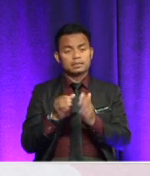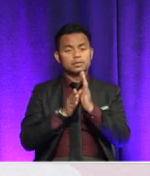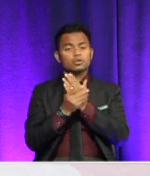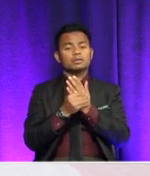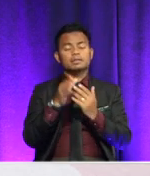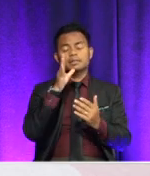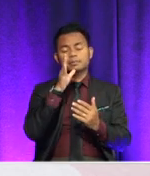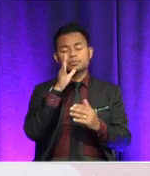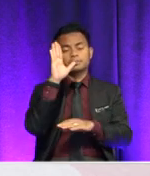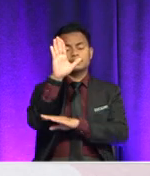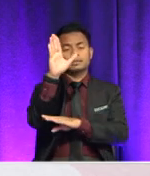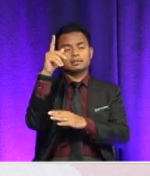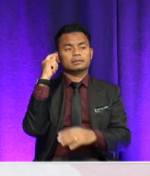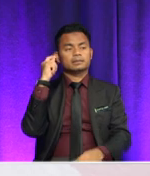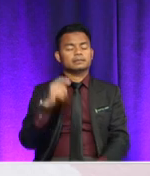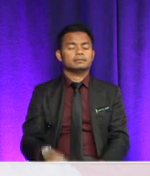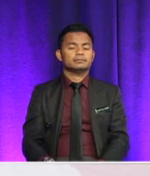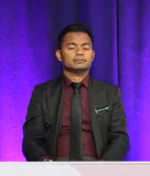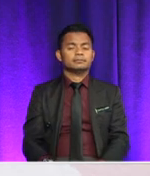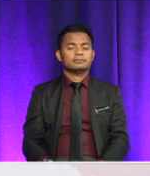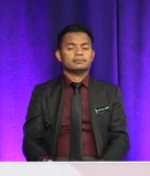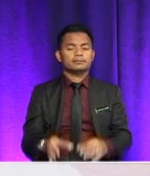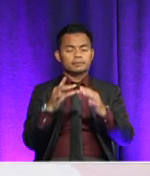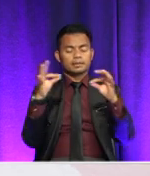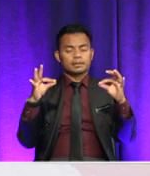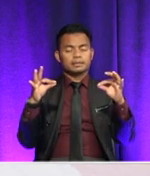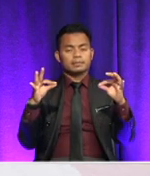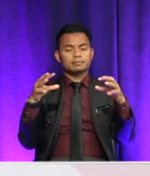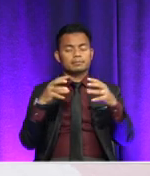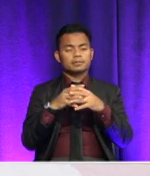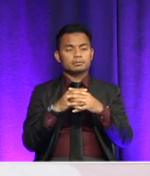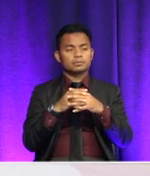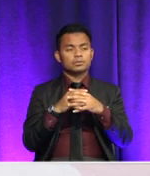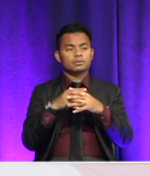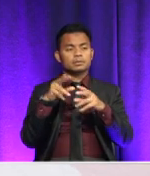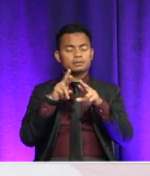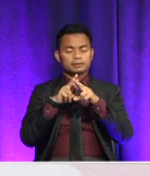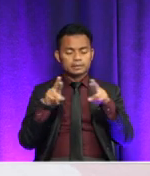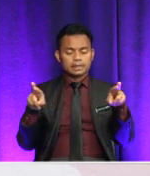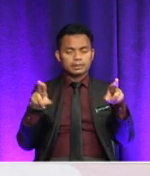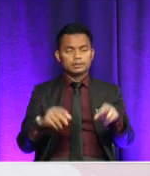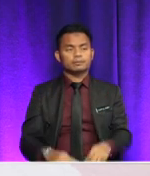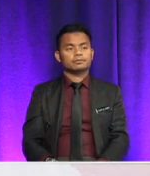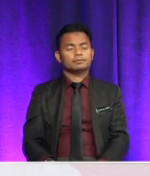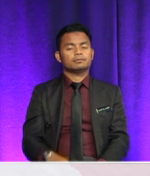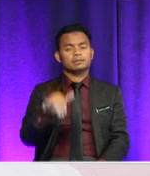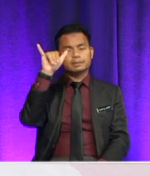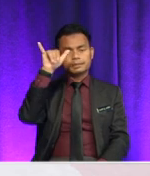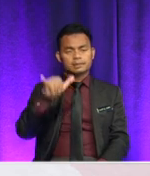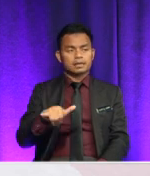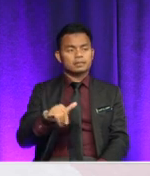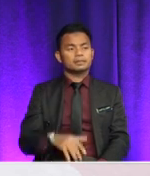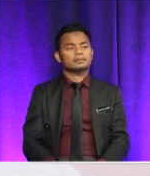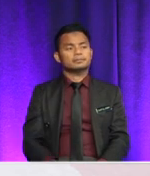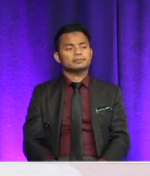majemuk relatif relatif relatif yang hayang relatif Senang saja Enak ingat